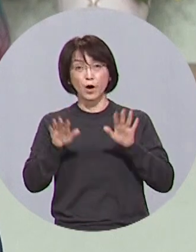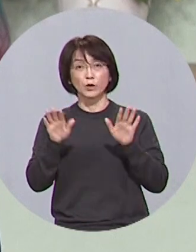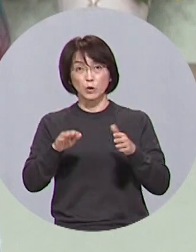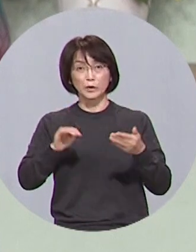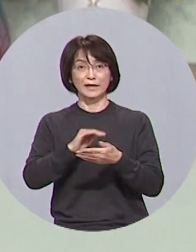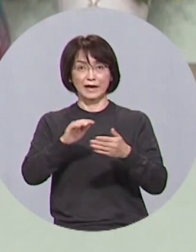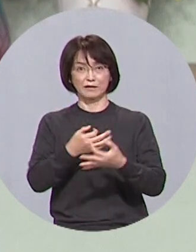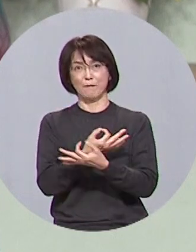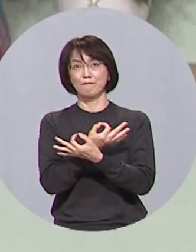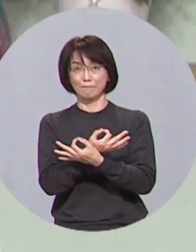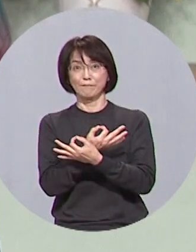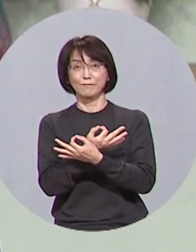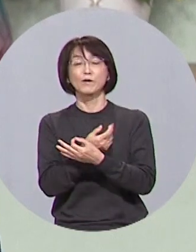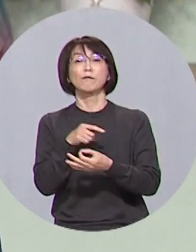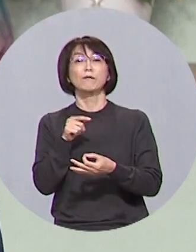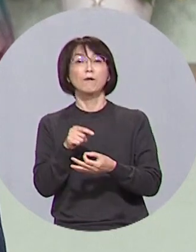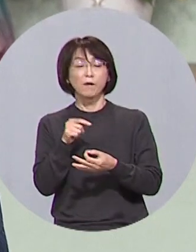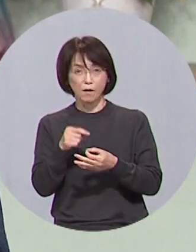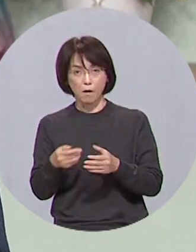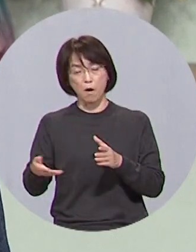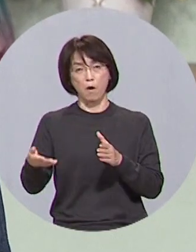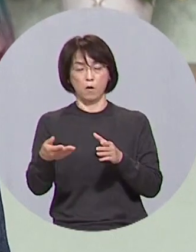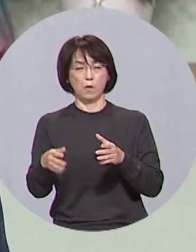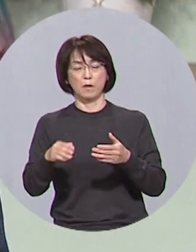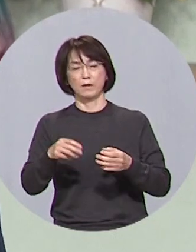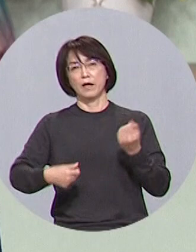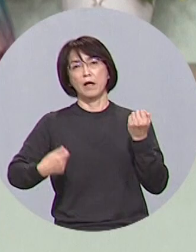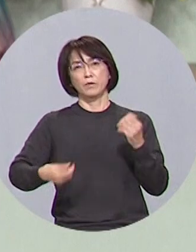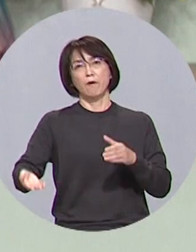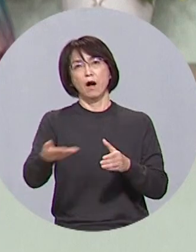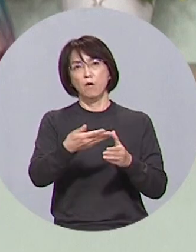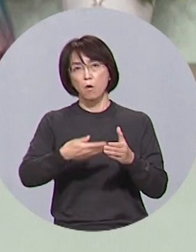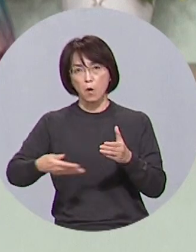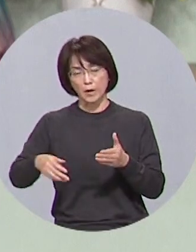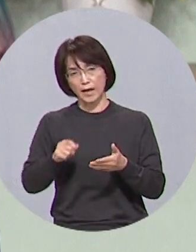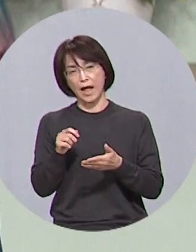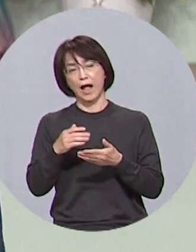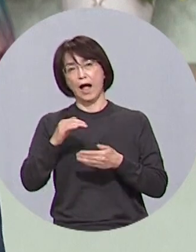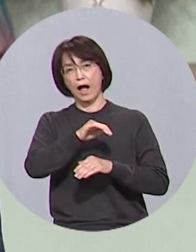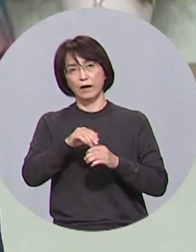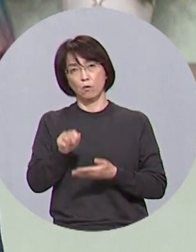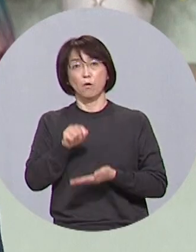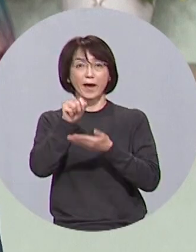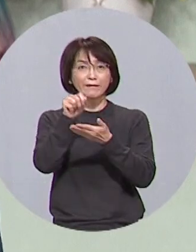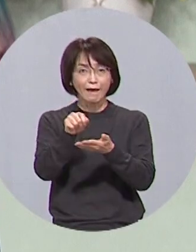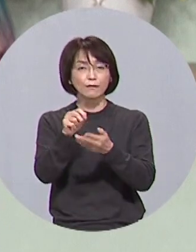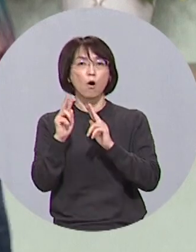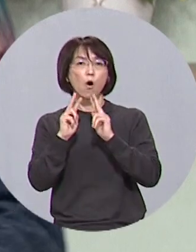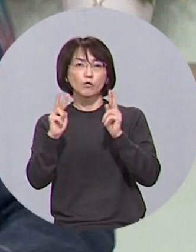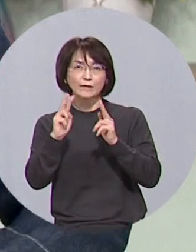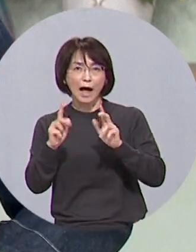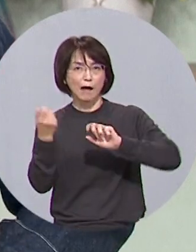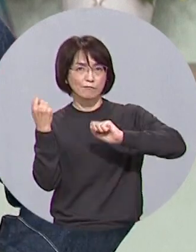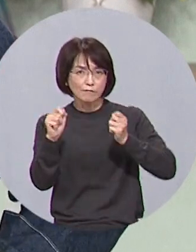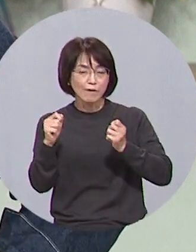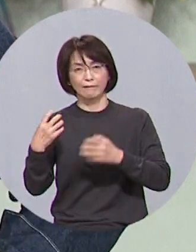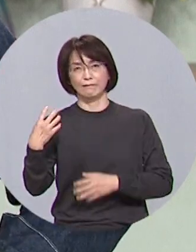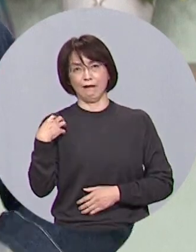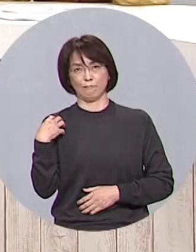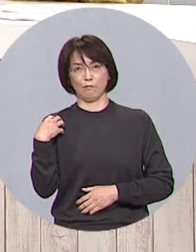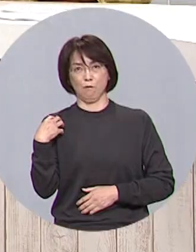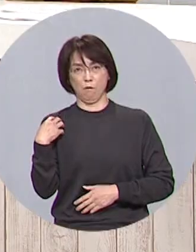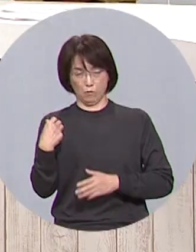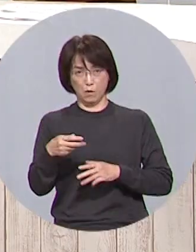弾、翔んで埼玉琵琶湖より愛を込めてへの出演、そして主題歌も歌ってらっしゃるお笑い芸人の花輪さ